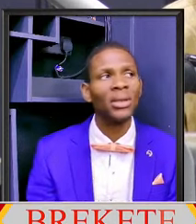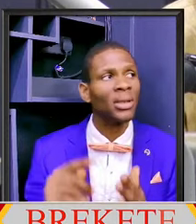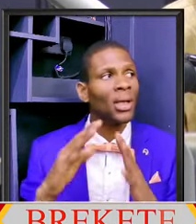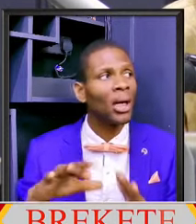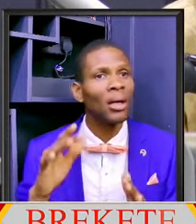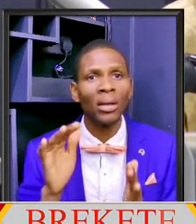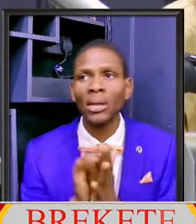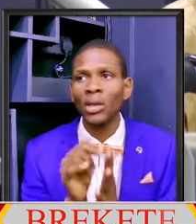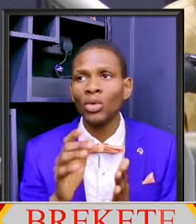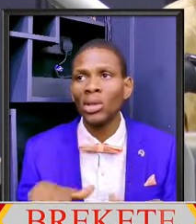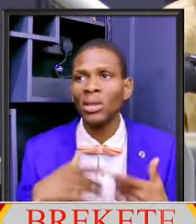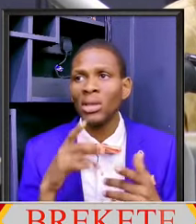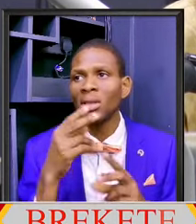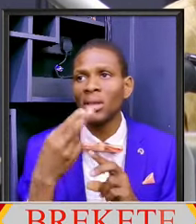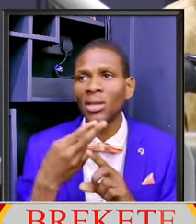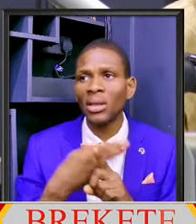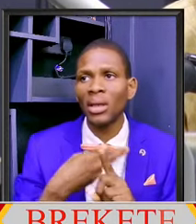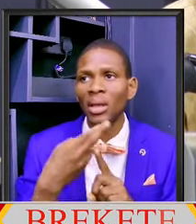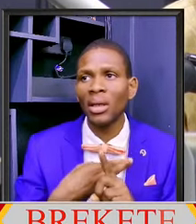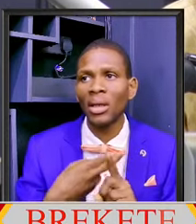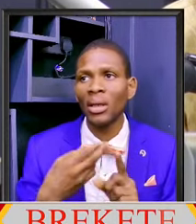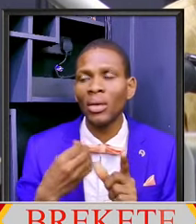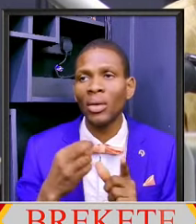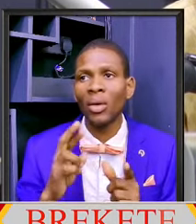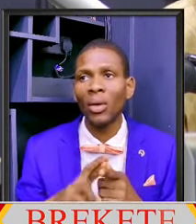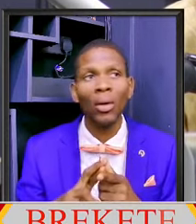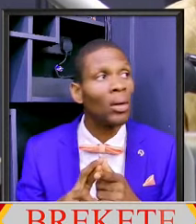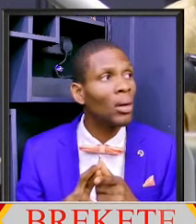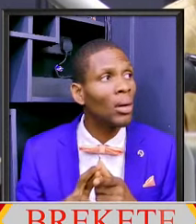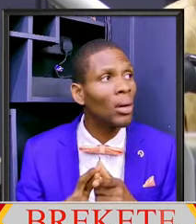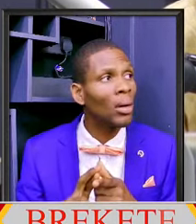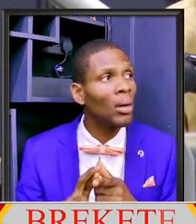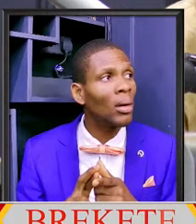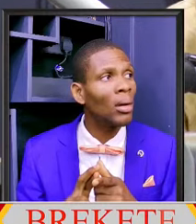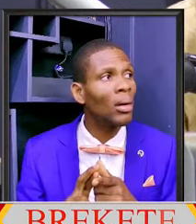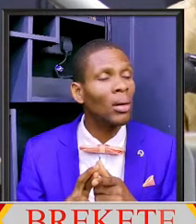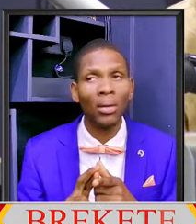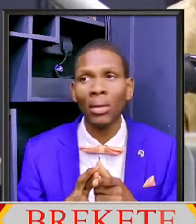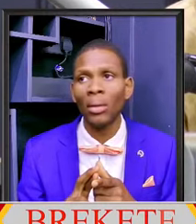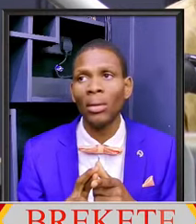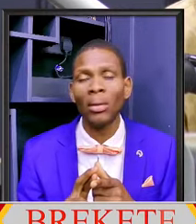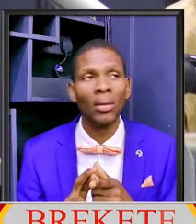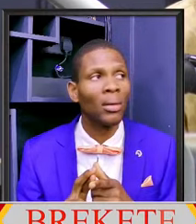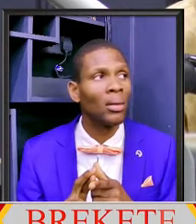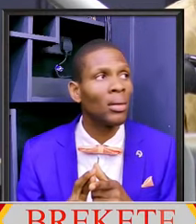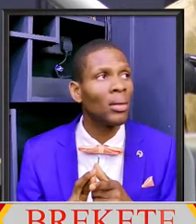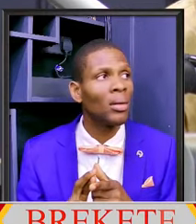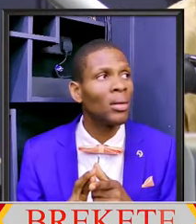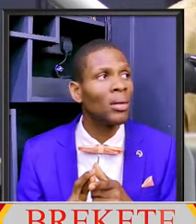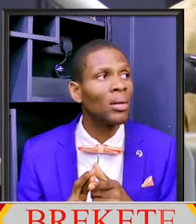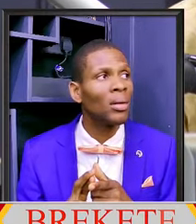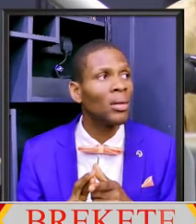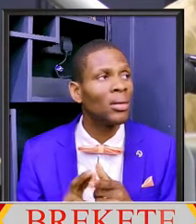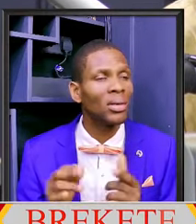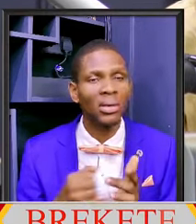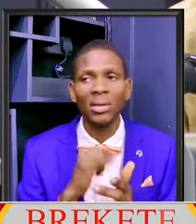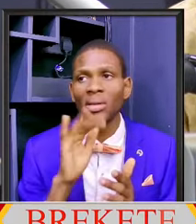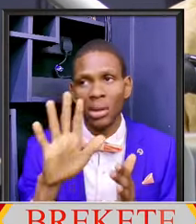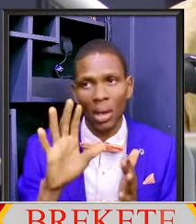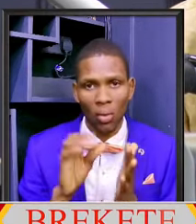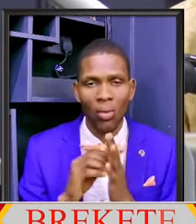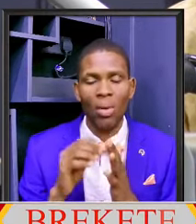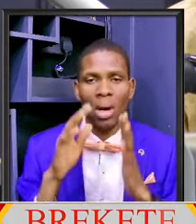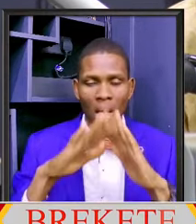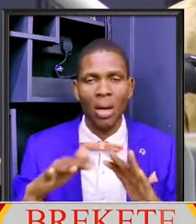live na una owner be na rent una de rent na baban mu ne na baban ku ne? Yes, sir. So na their house then they